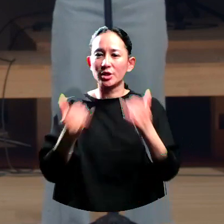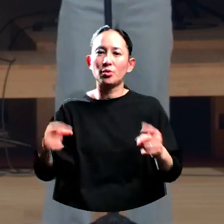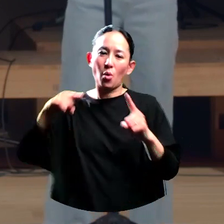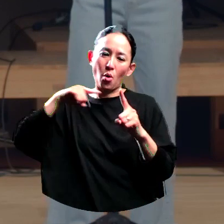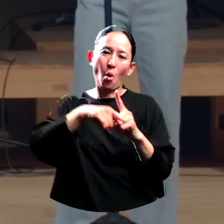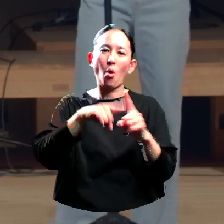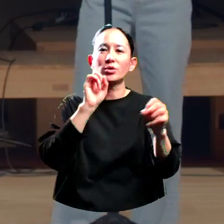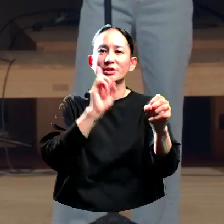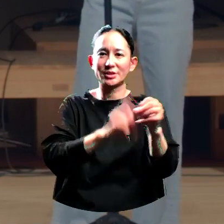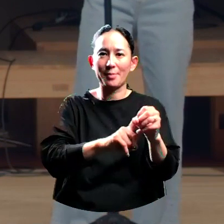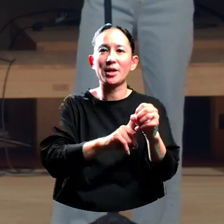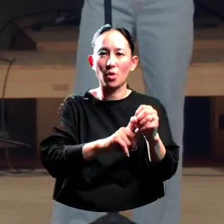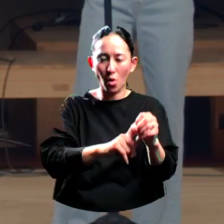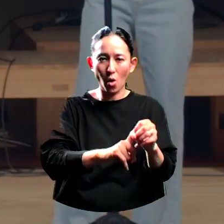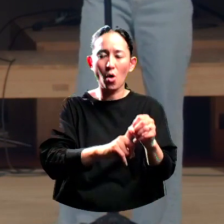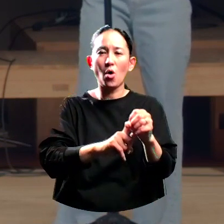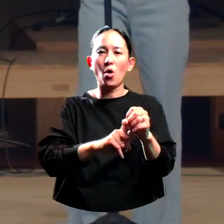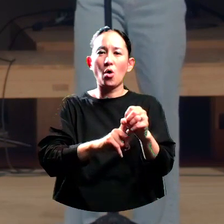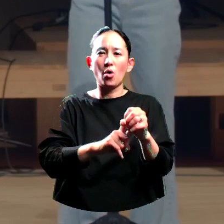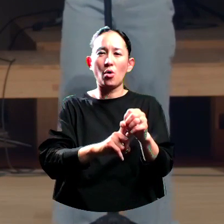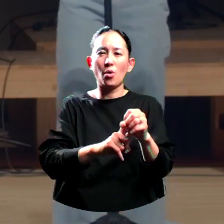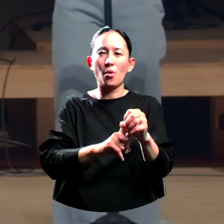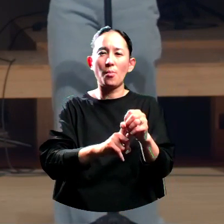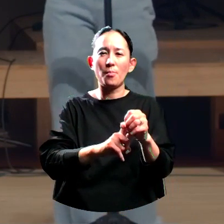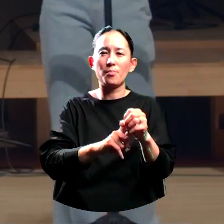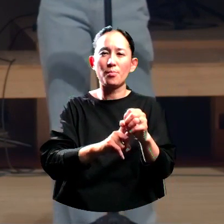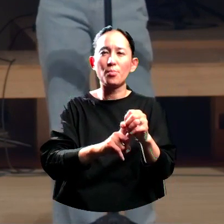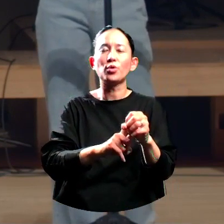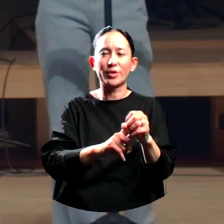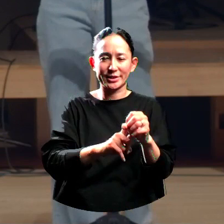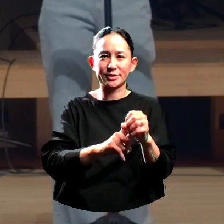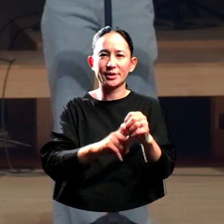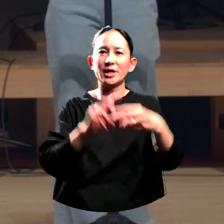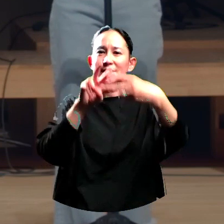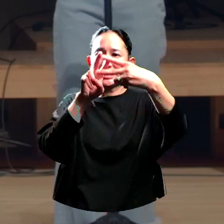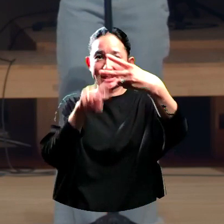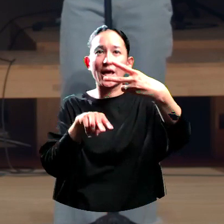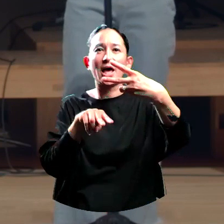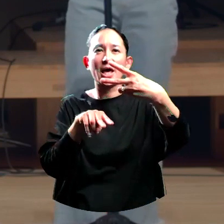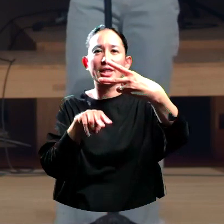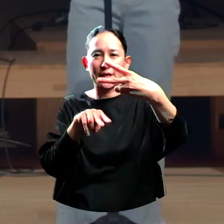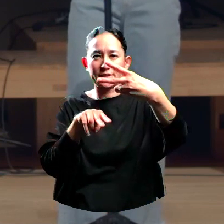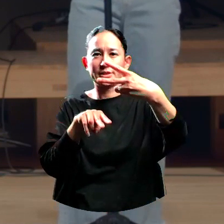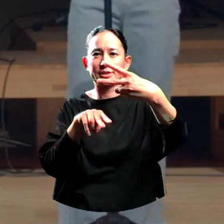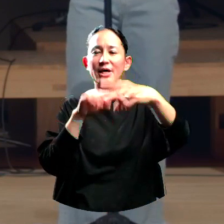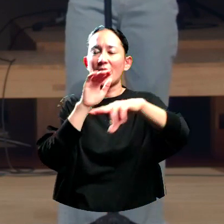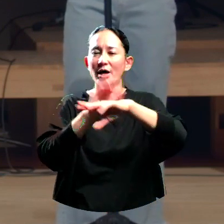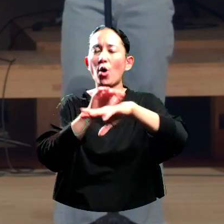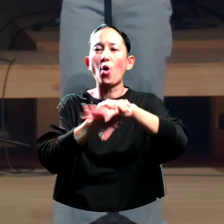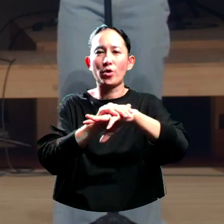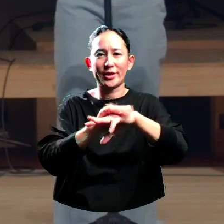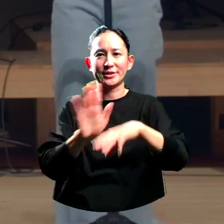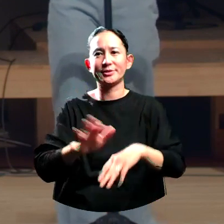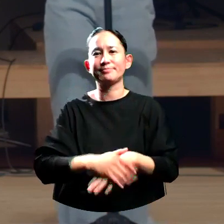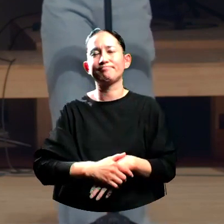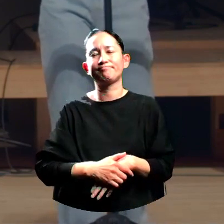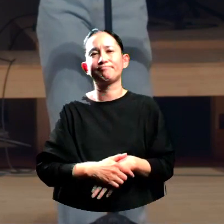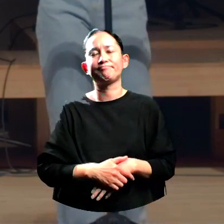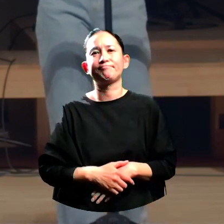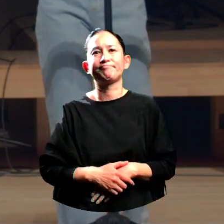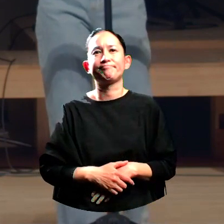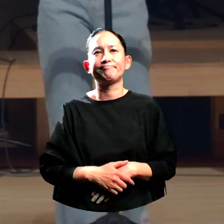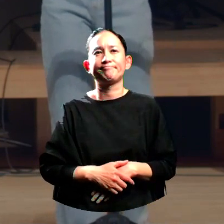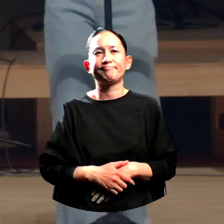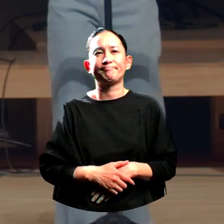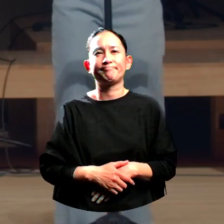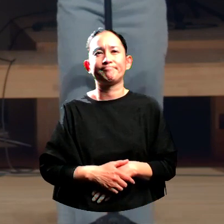です。 Nowadays, people wear crosses as their fashion items, but a cross was intended to kill humans, and